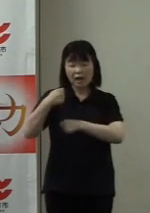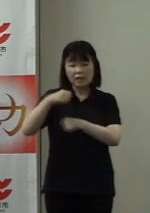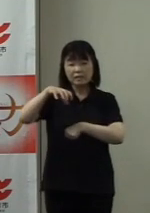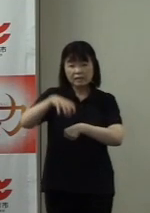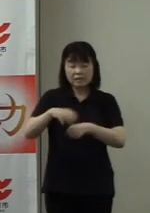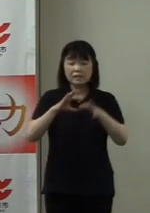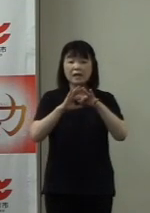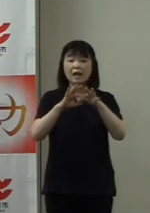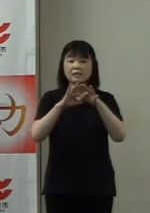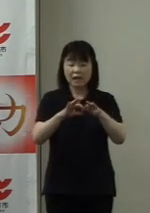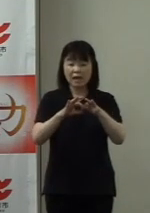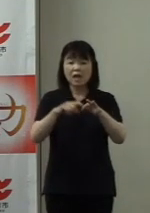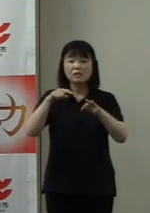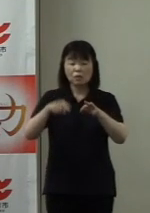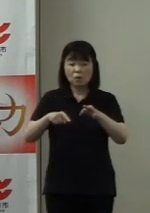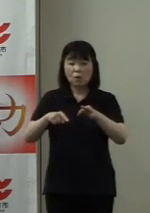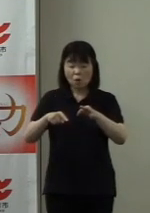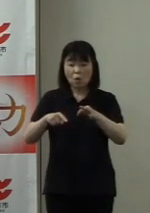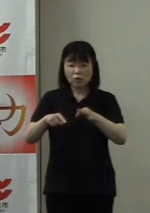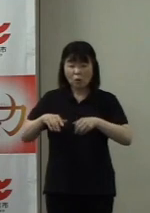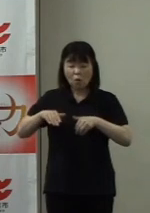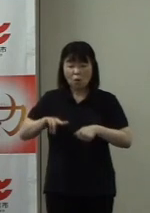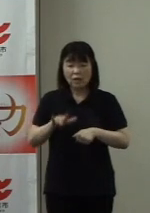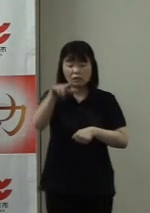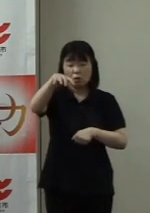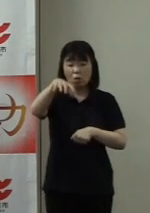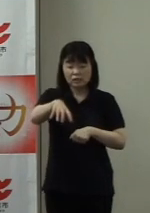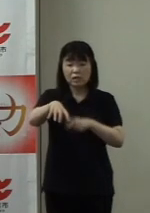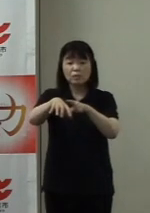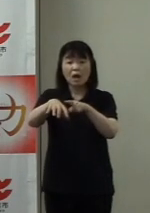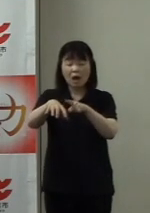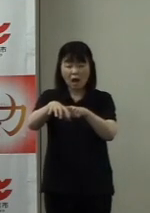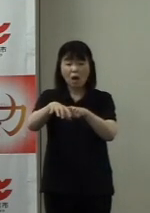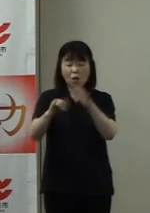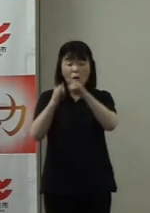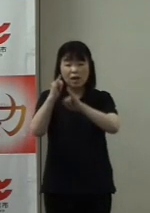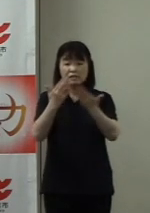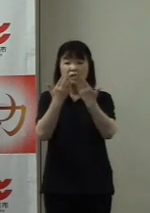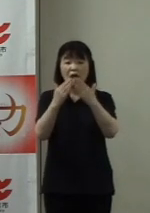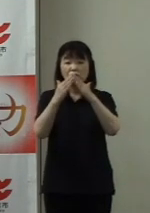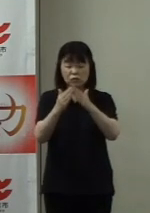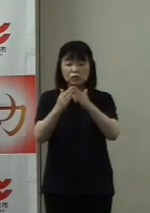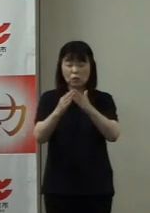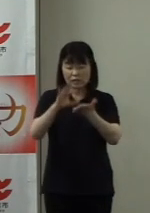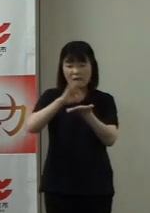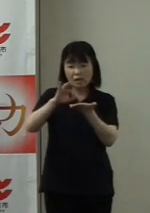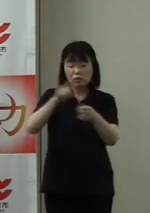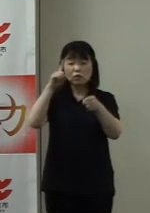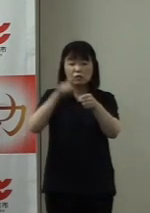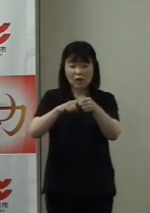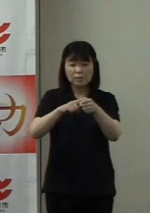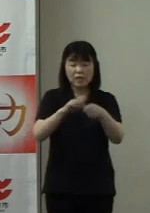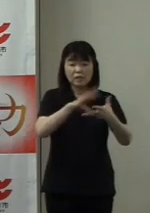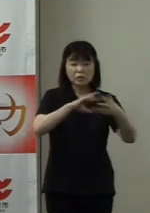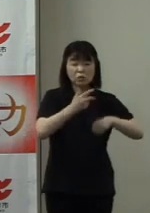旧退社基地滑走路跡地の一部を歴史学習の場として保存活用するための土地の交換に向けた不動産鑑定